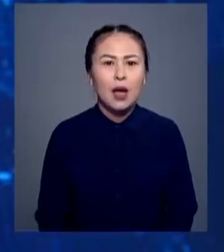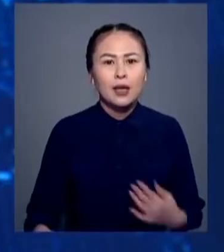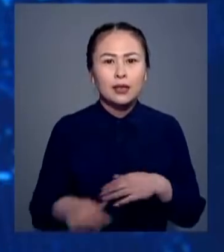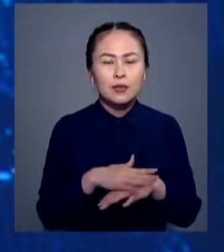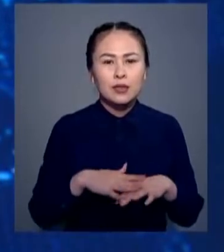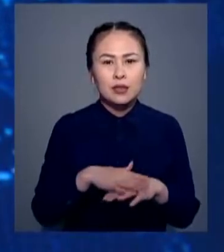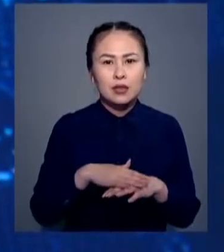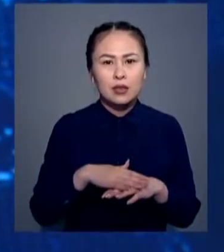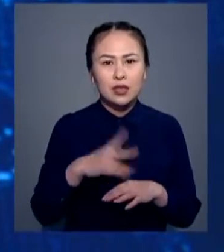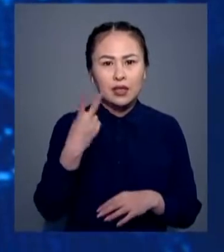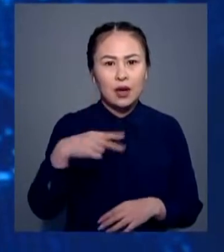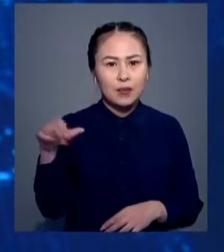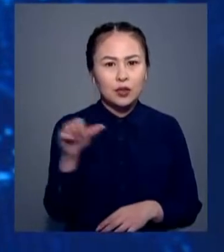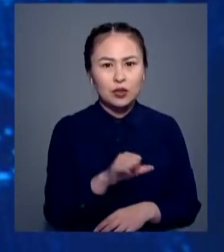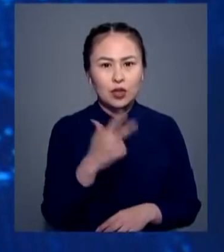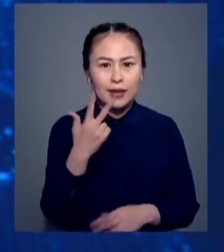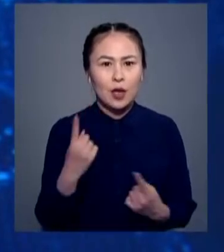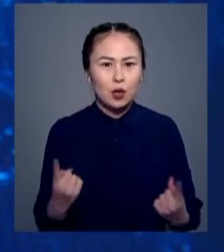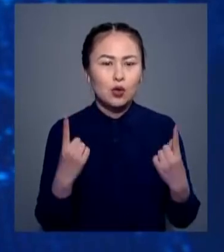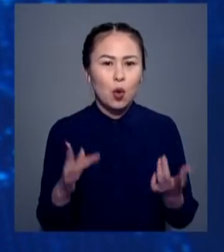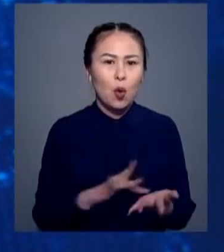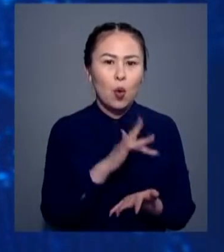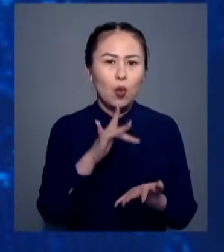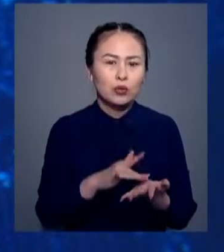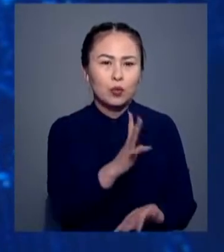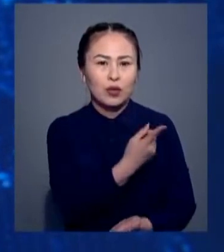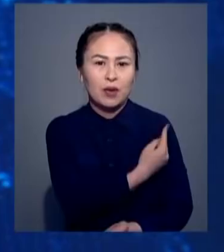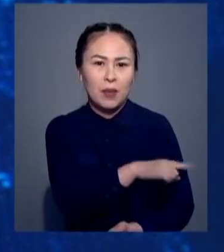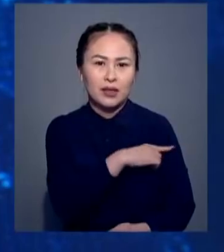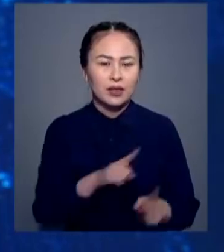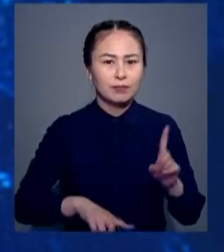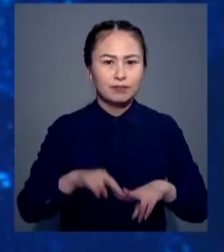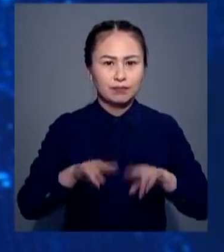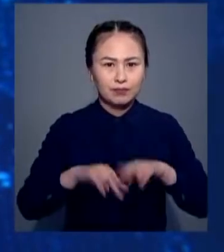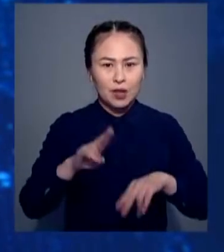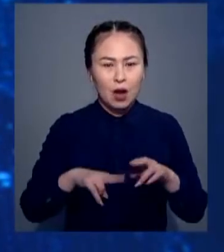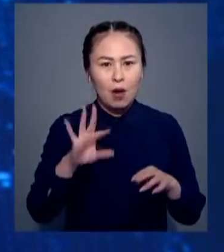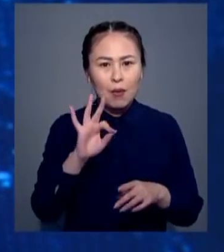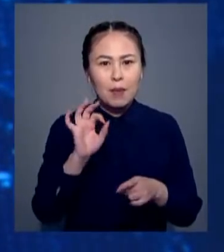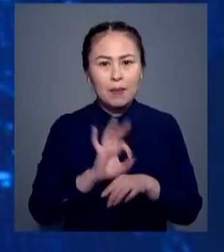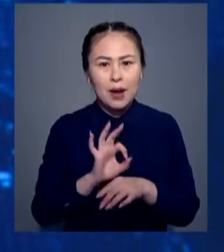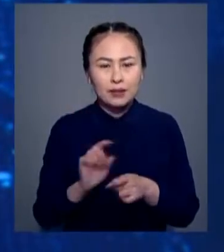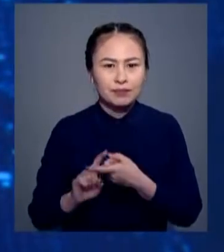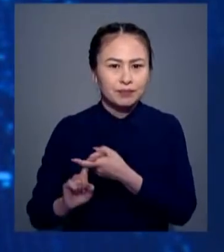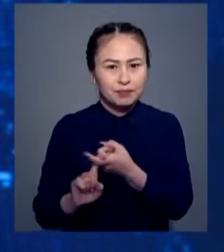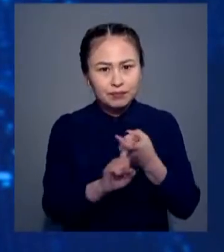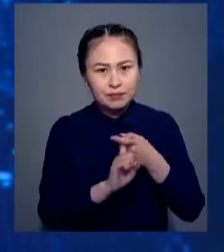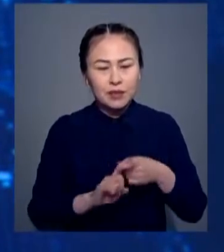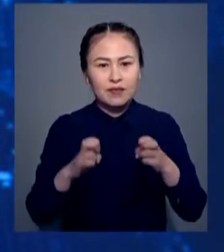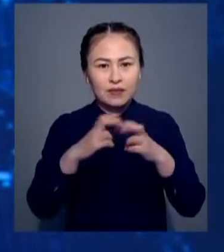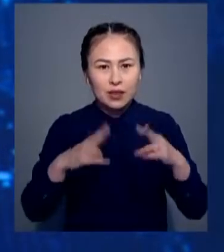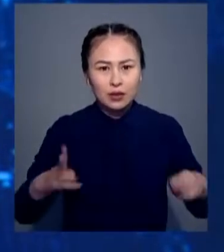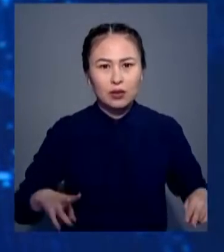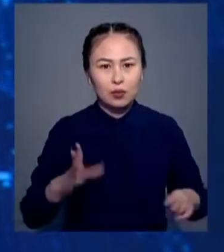Елімізде екі аптаның ішінде үш ірі қалада госпитальдар салынбақша. Коронавирус індетіне шалдыққандарды емдеуге арналған нысандардың